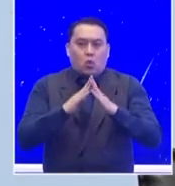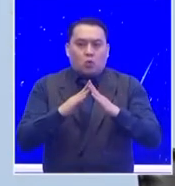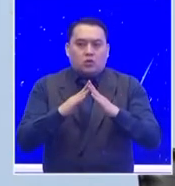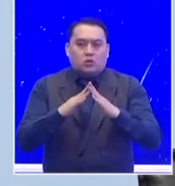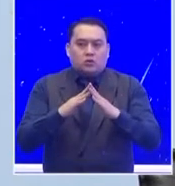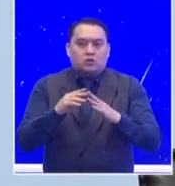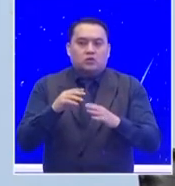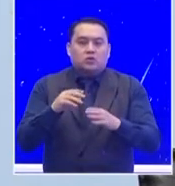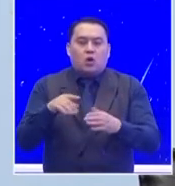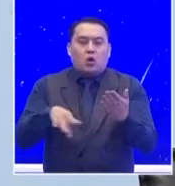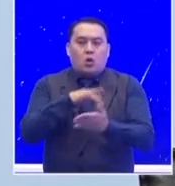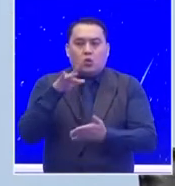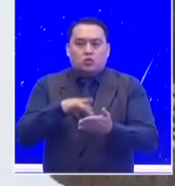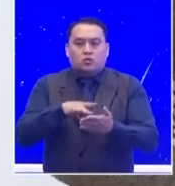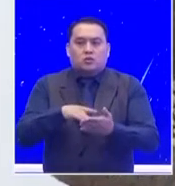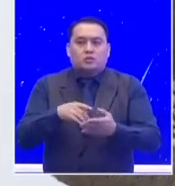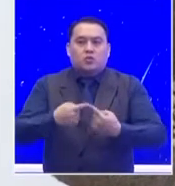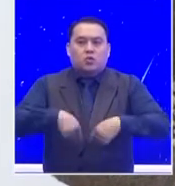сих пор не числится на городском балансе.